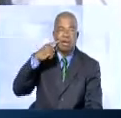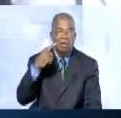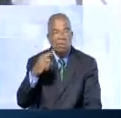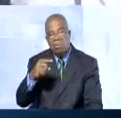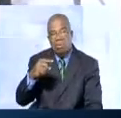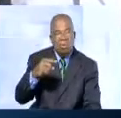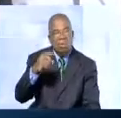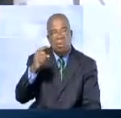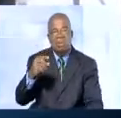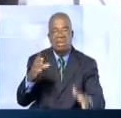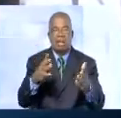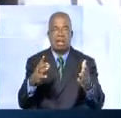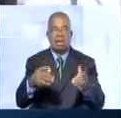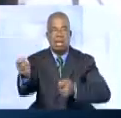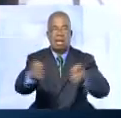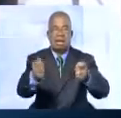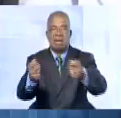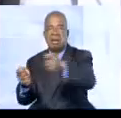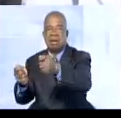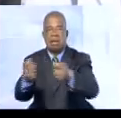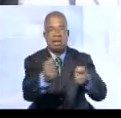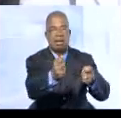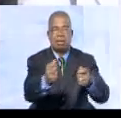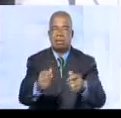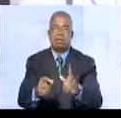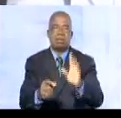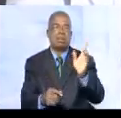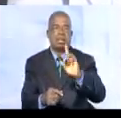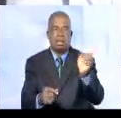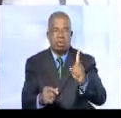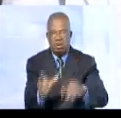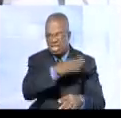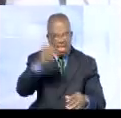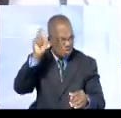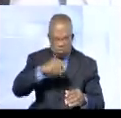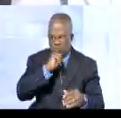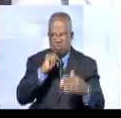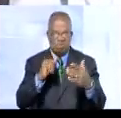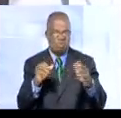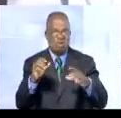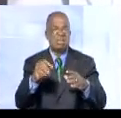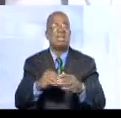sorte qu'on ne transforme pas cette fête de joie